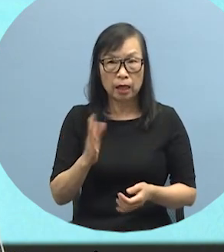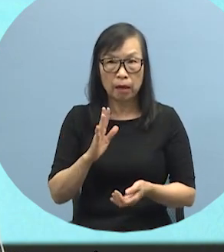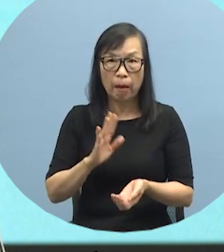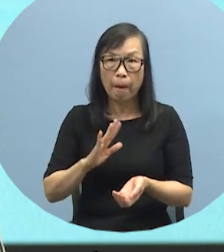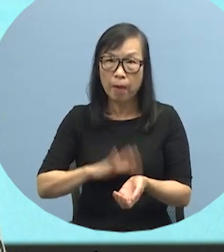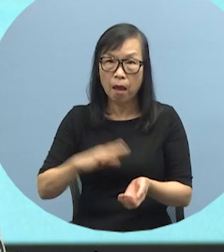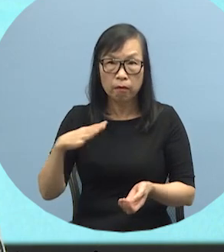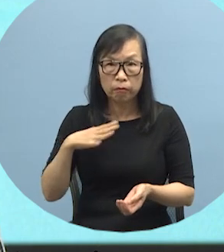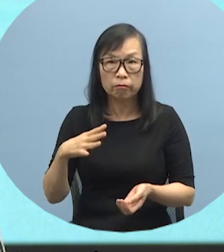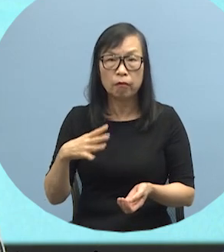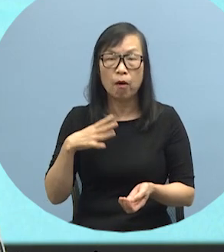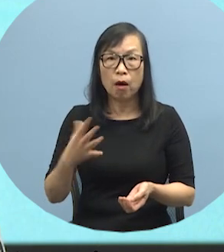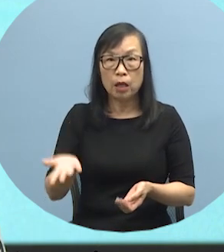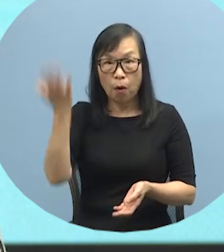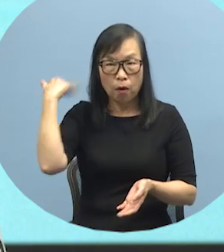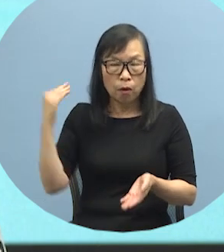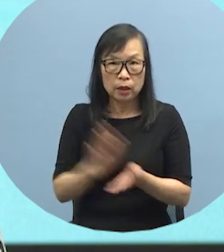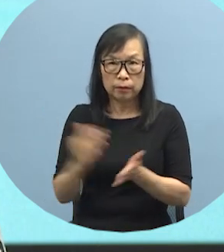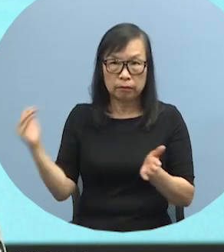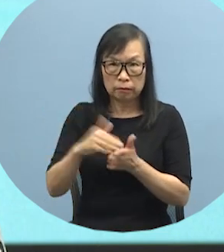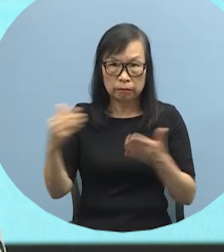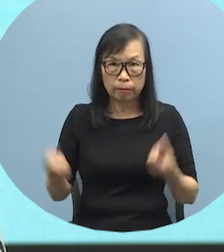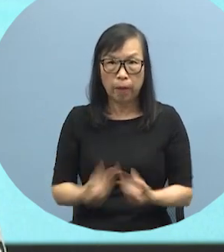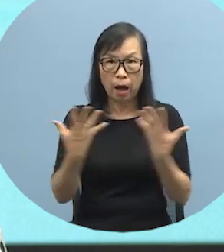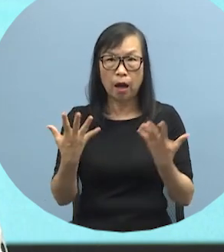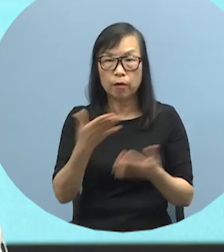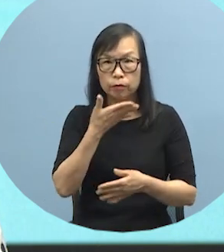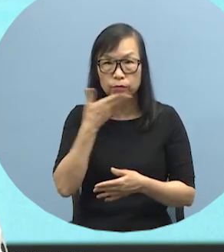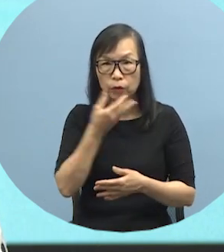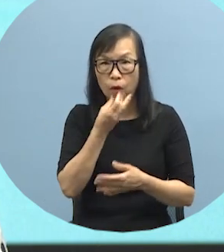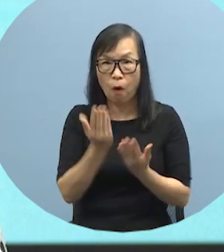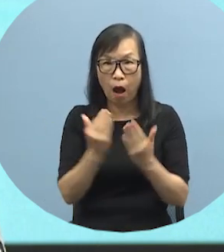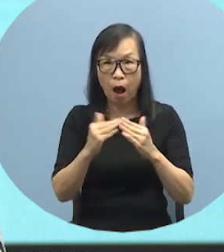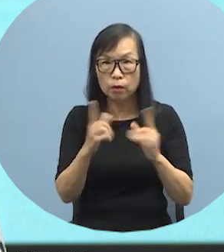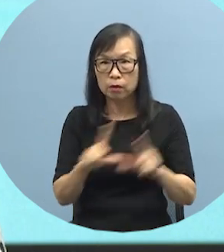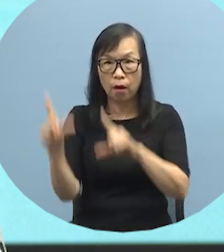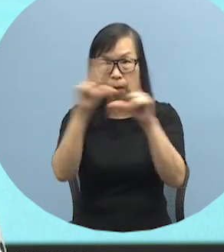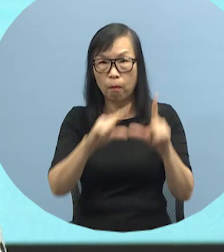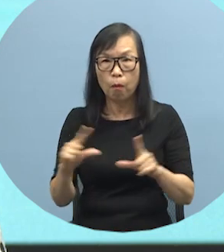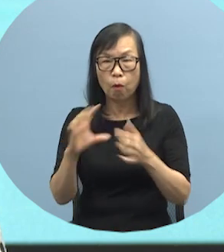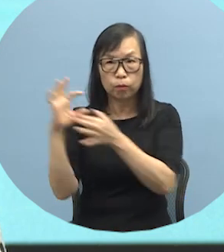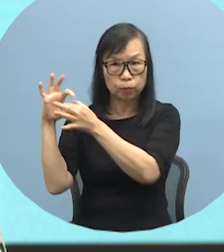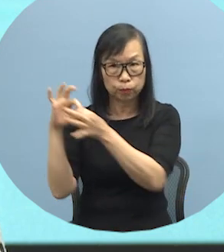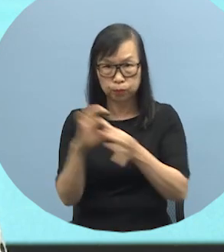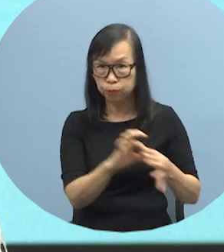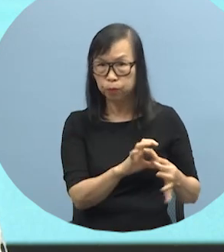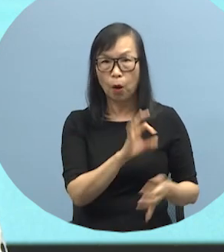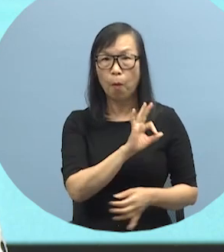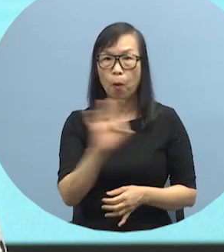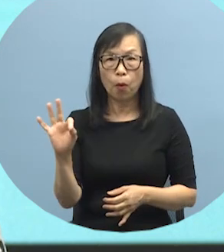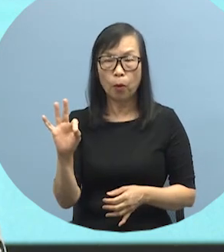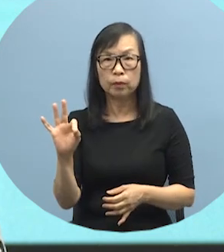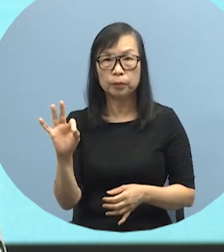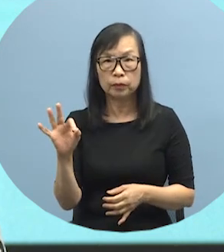由去年呢爆發到至今呢，青少年的校園的生活呢其實一直呢都是有些斷斷續續咁樣，都是受到影響